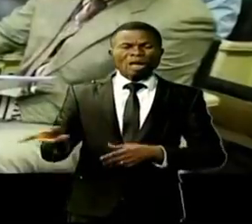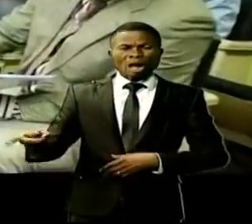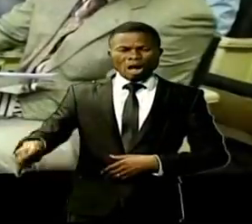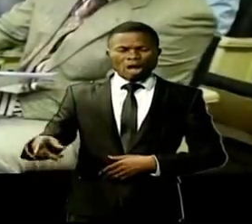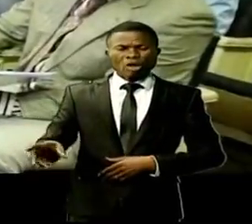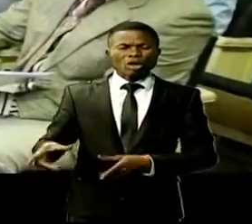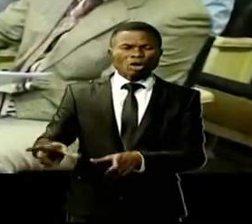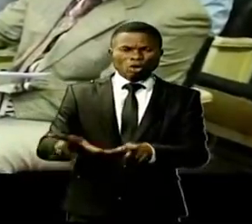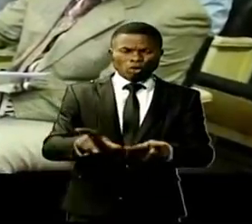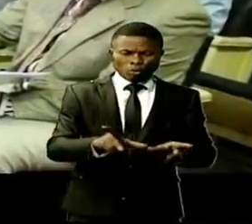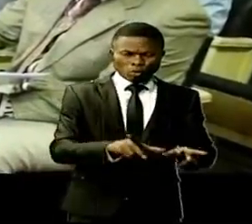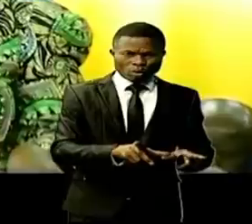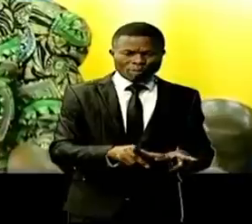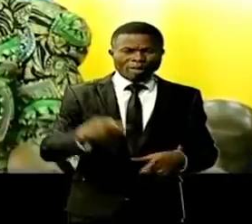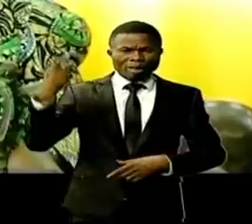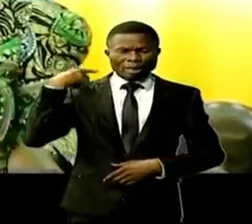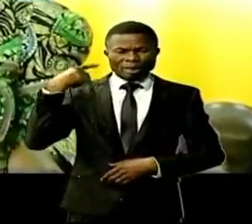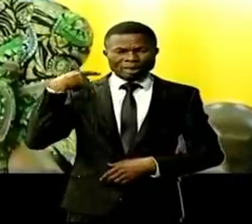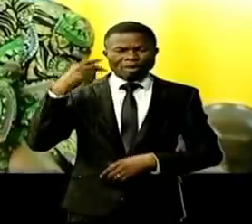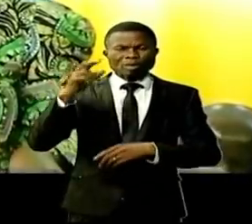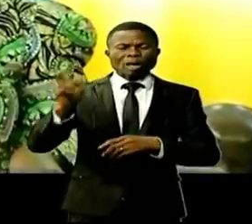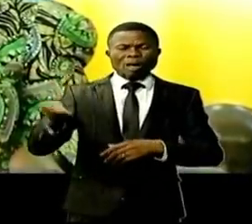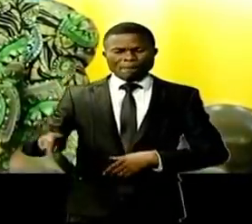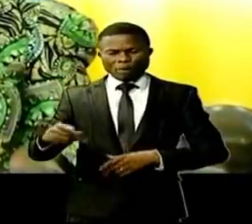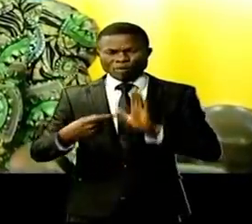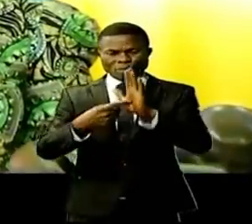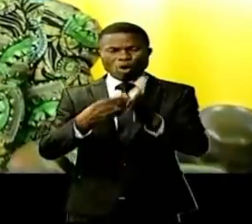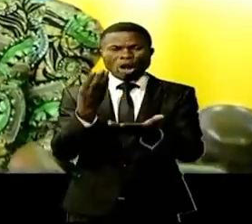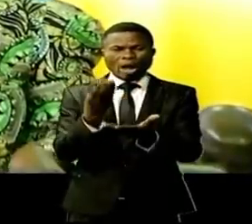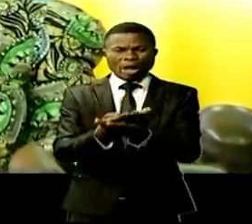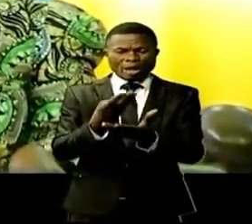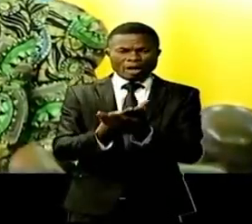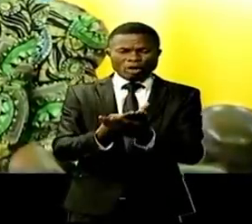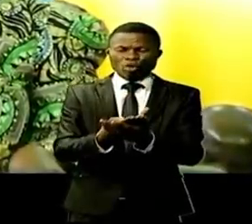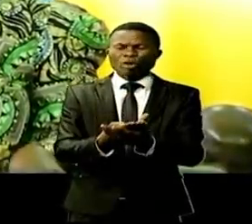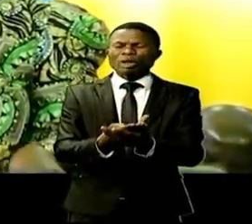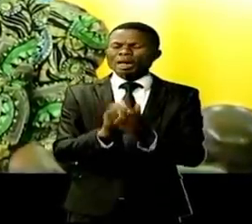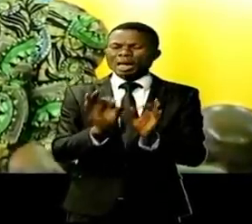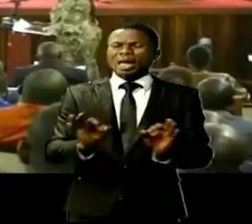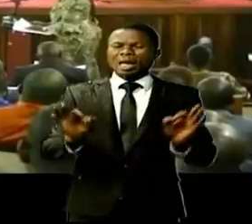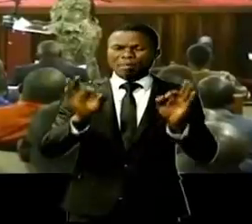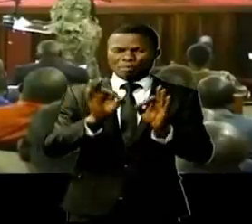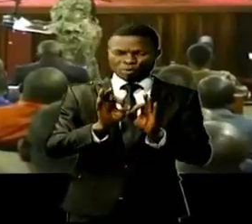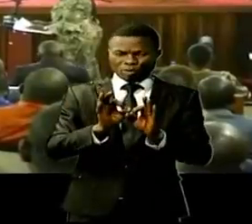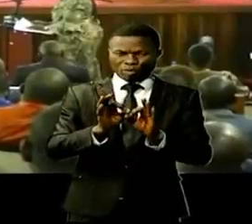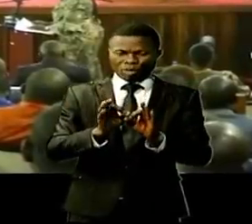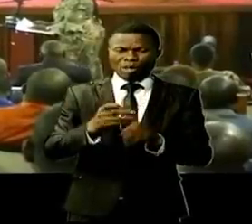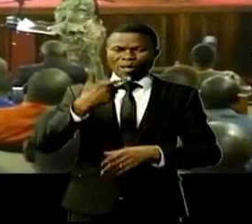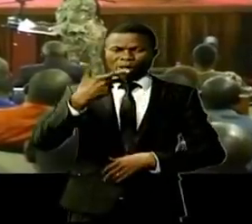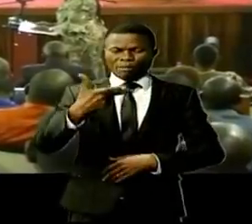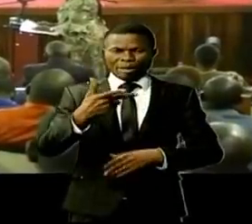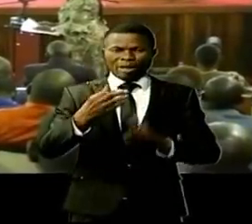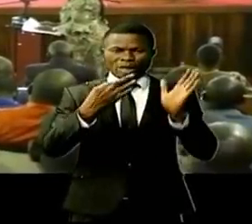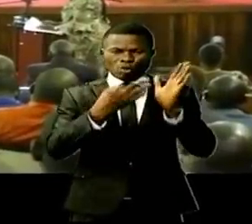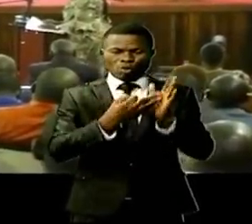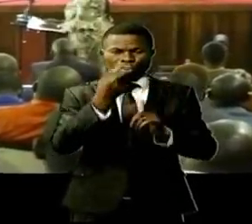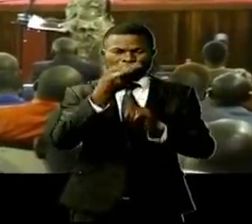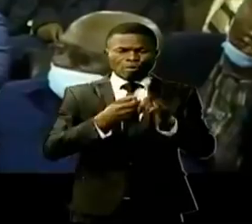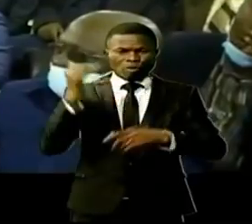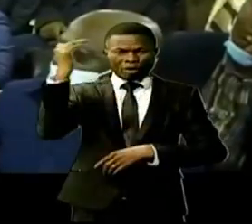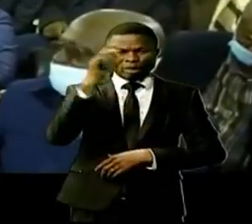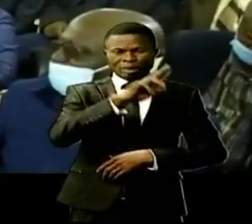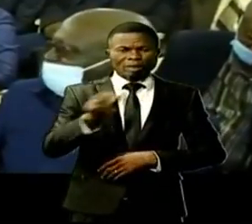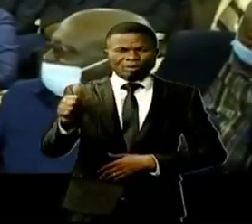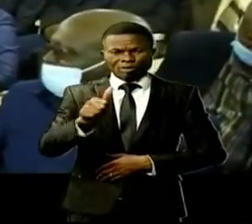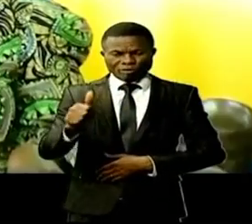aux députés provinciaux pour présenter l'économie de ce document de grande utilité publique ce mercredi 8 décembre 2021.